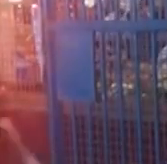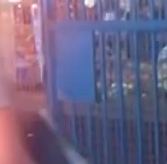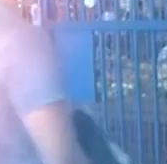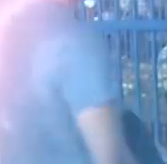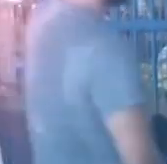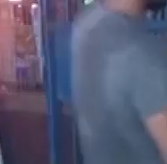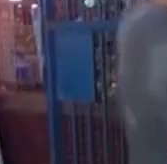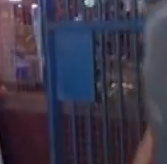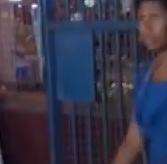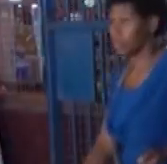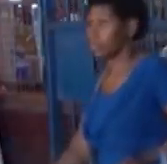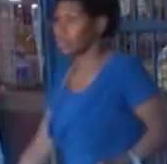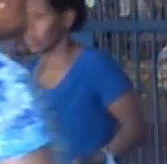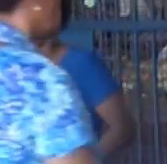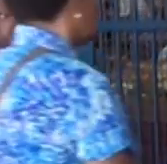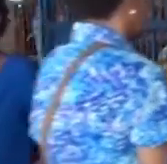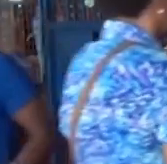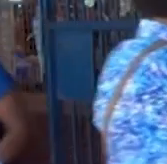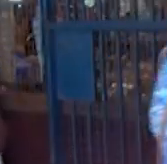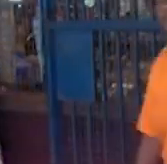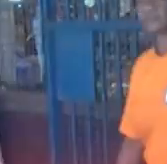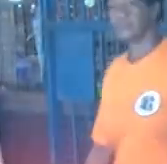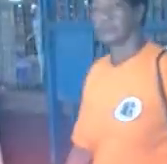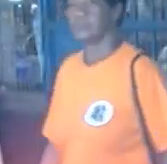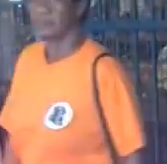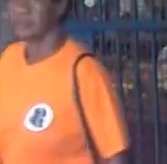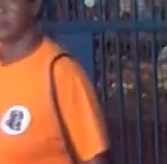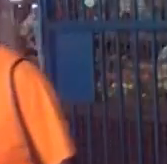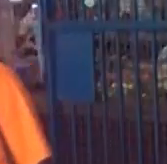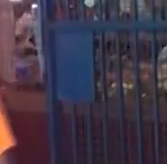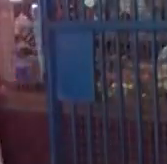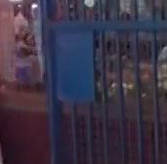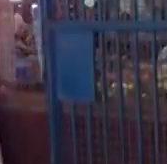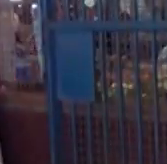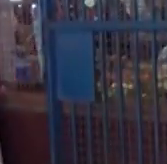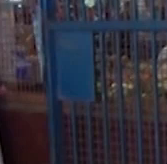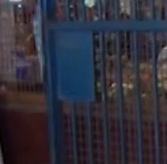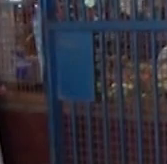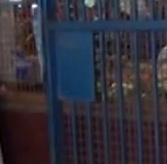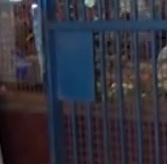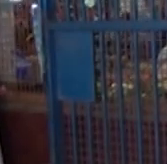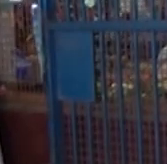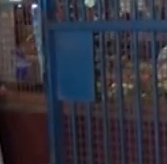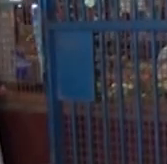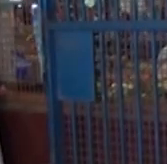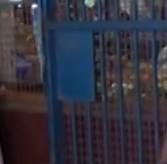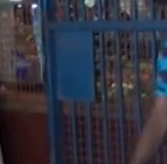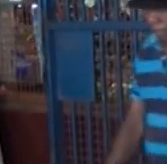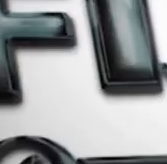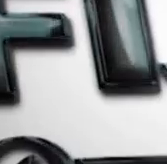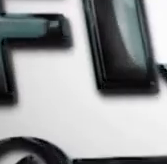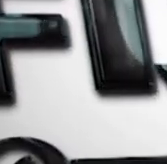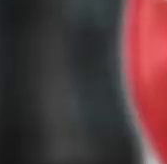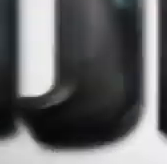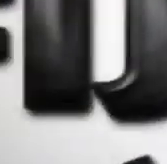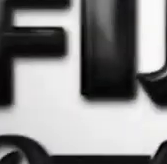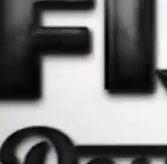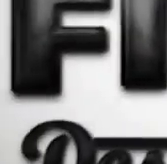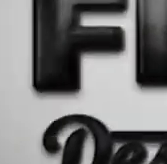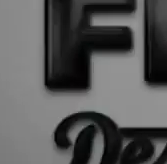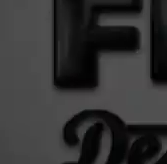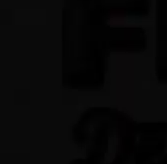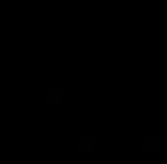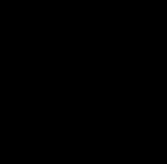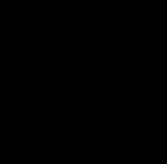कुमार स्वामी नायक गोंगो लिबू लटोका रेडियो फीजी 2 में पुराना गाना लगे हमें बहुत अच्छा लगे। रेडियो फीजी